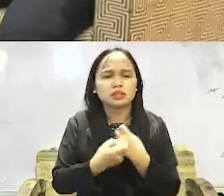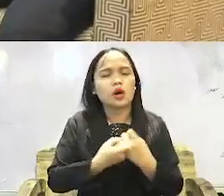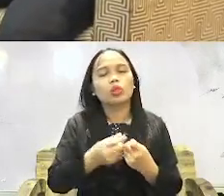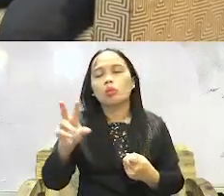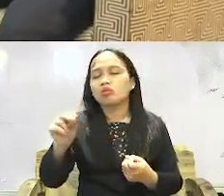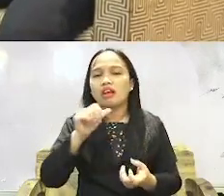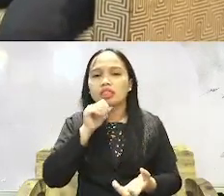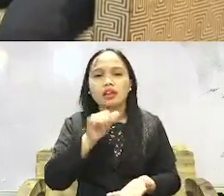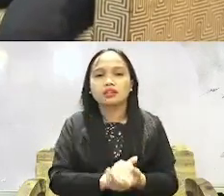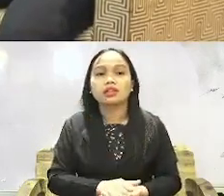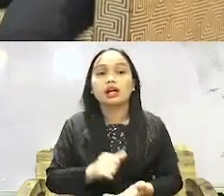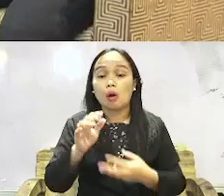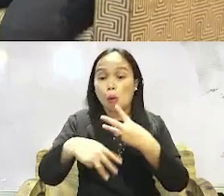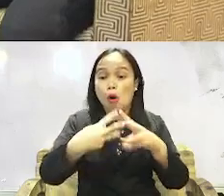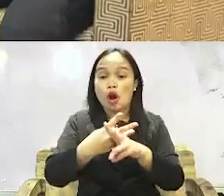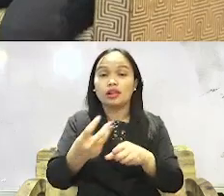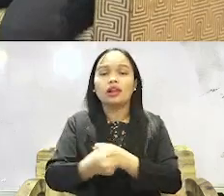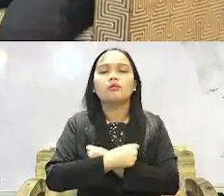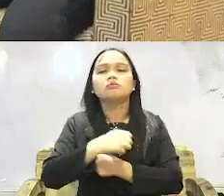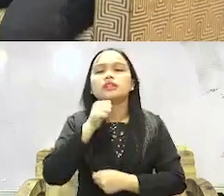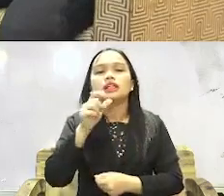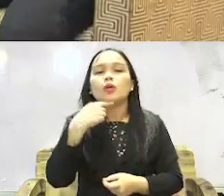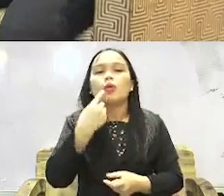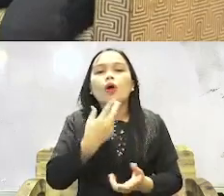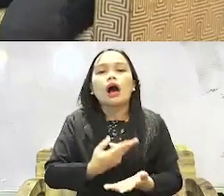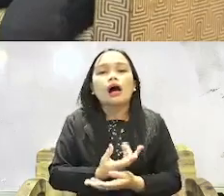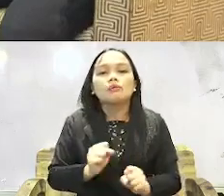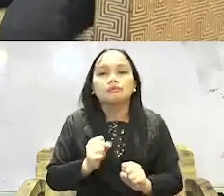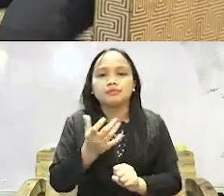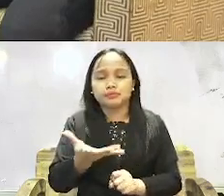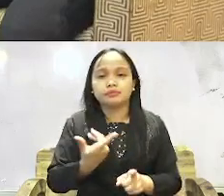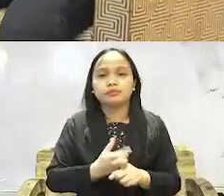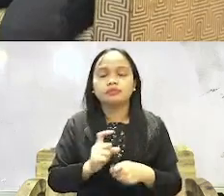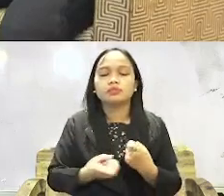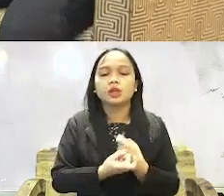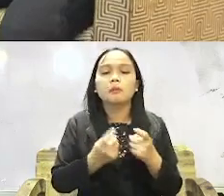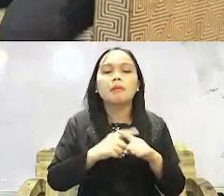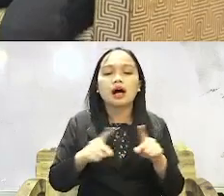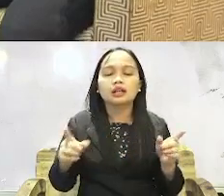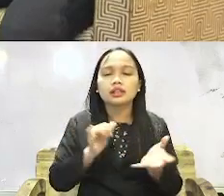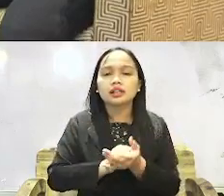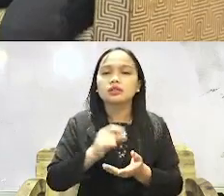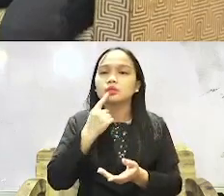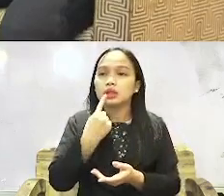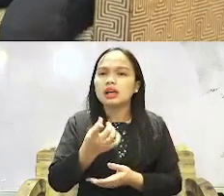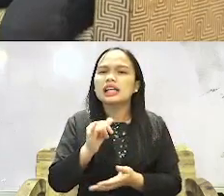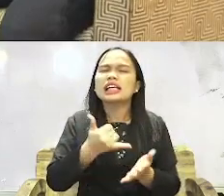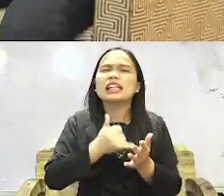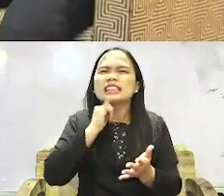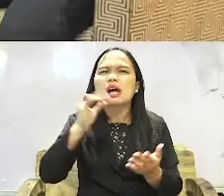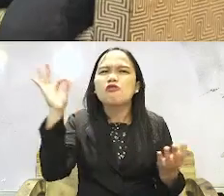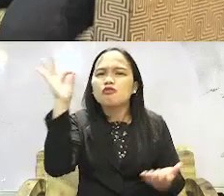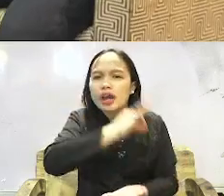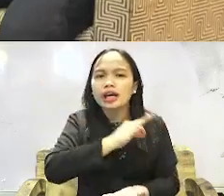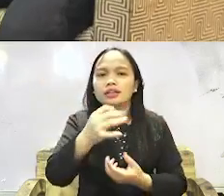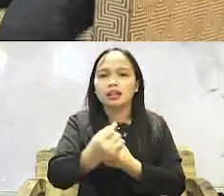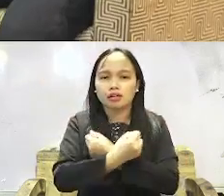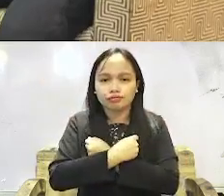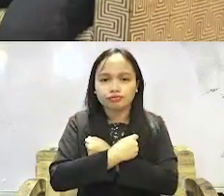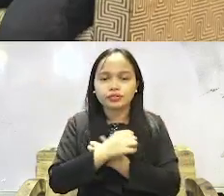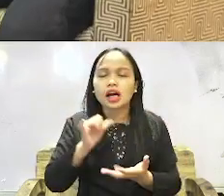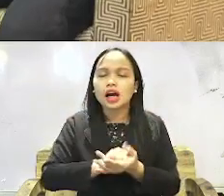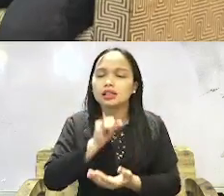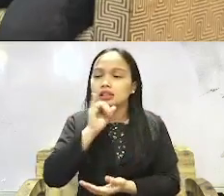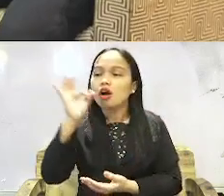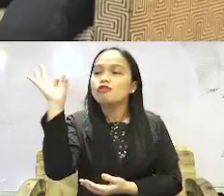hindi yan yung pagmamahal na nag-aawon sa iyo sa kasalanan, bagkos yan ay isang, sabi nga ni Sir Maki, dissimulation. You see? Yan yung